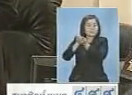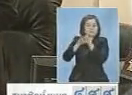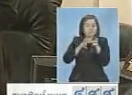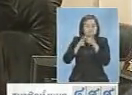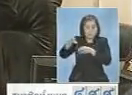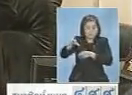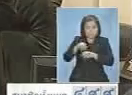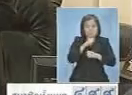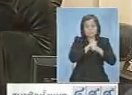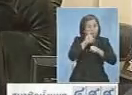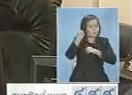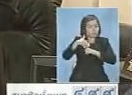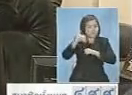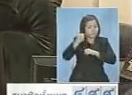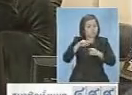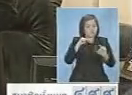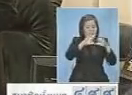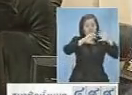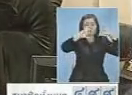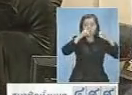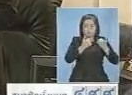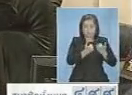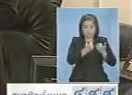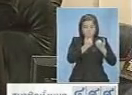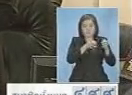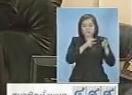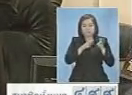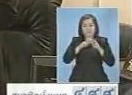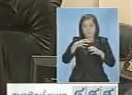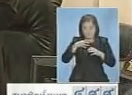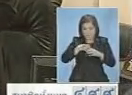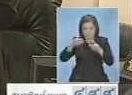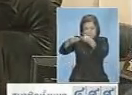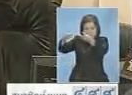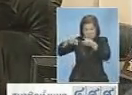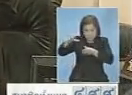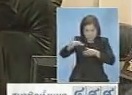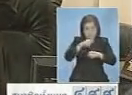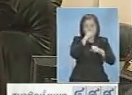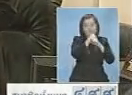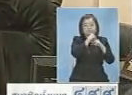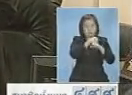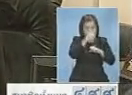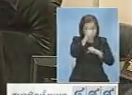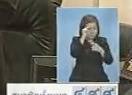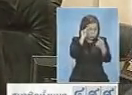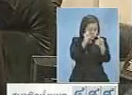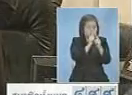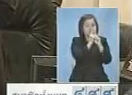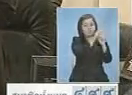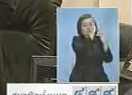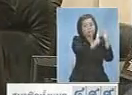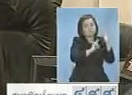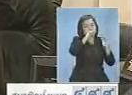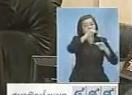ถจะมาใช้ประโยชน์ได้รัฐบาลเราต้องการนำผลงานวิจัยมาใช้ประโยชน์ให้สอดคล้องกับยุทธศาสตร์ของประเทศ